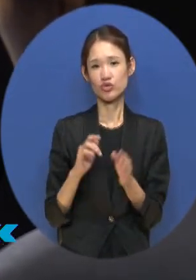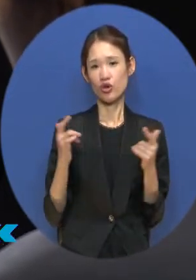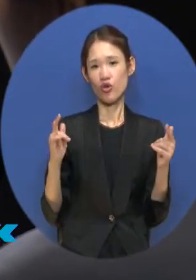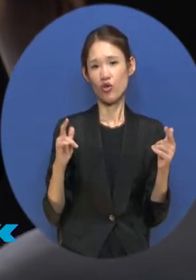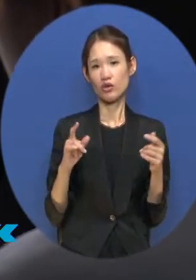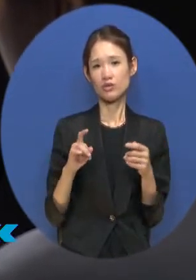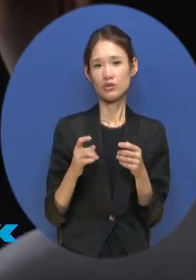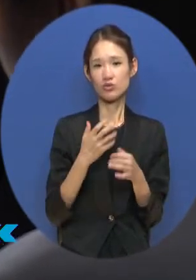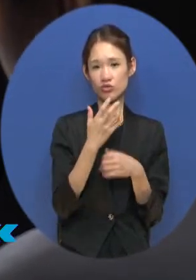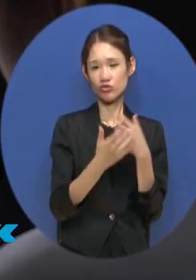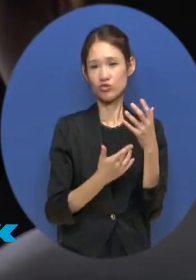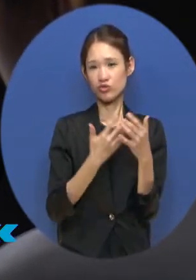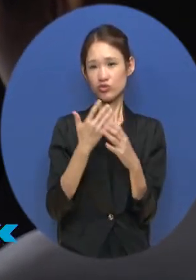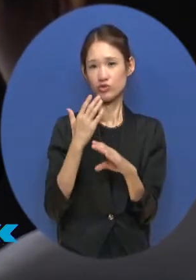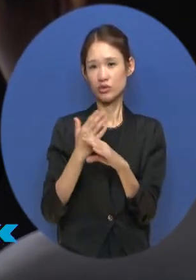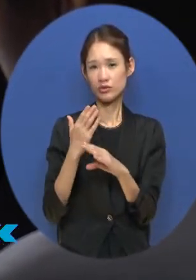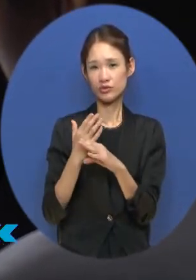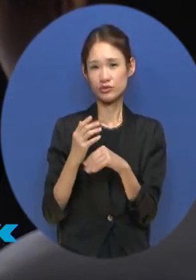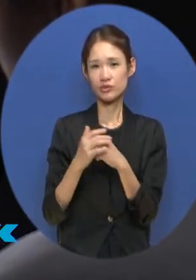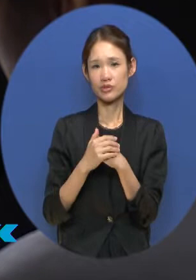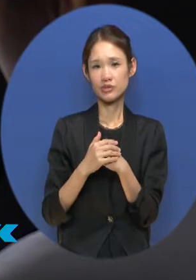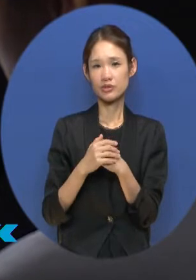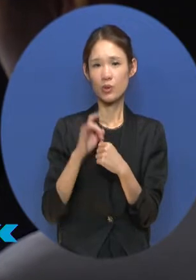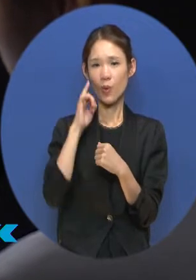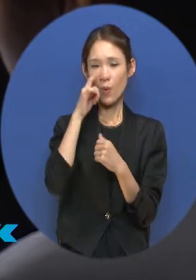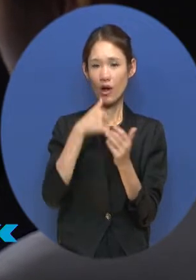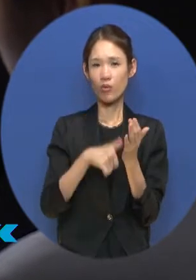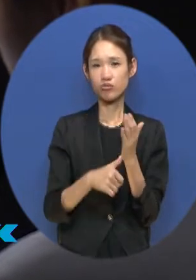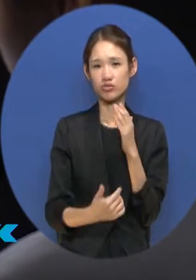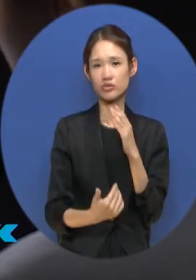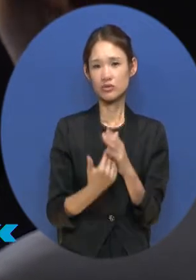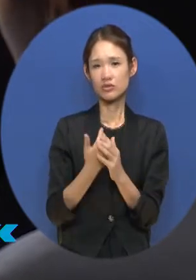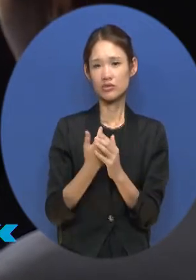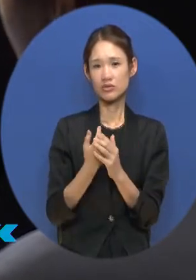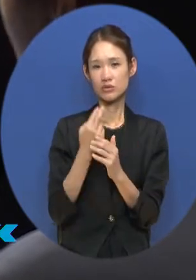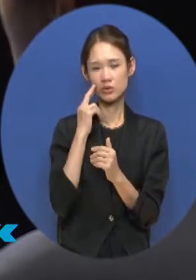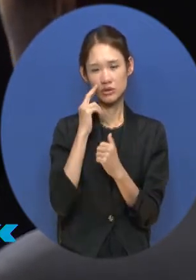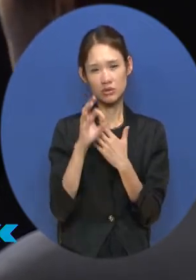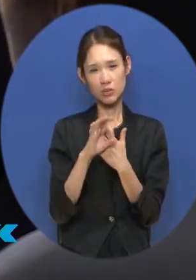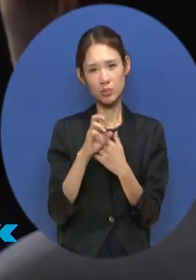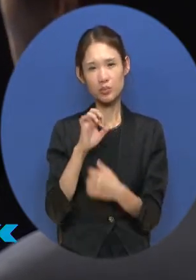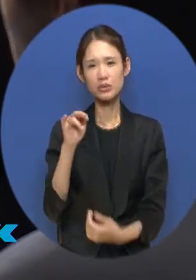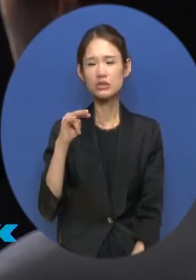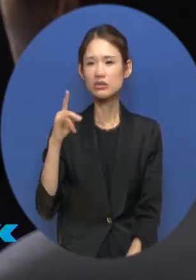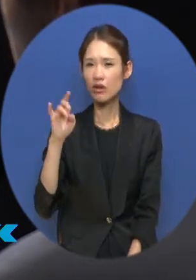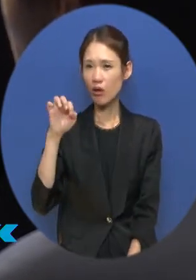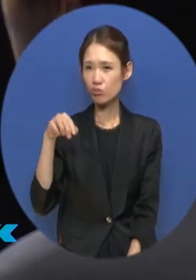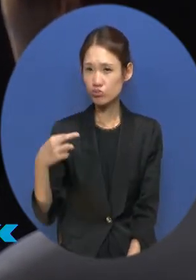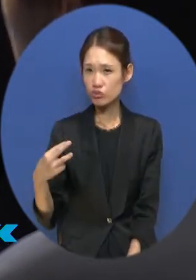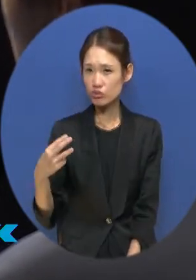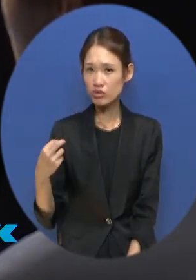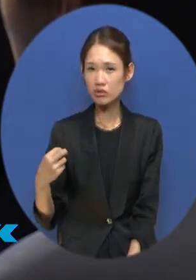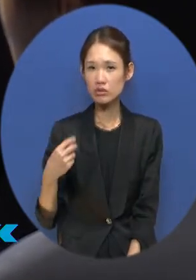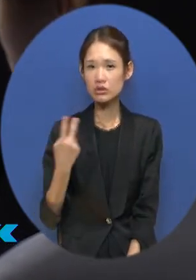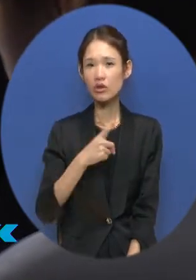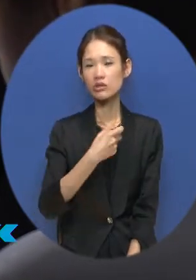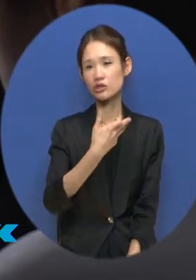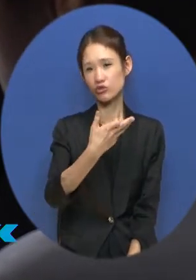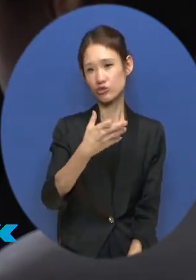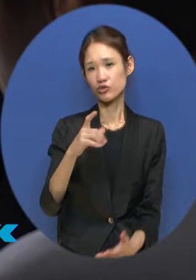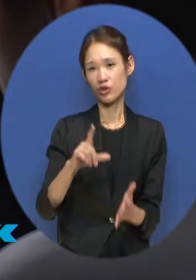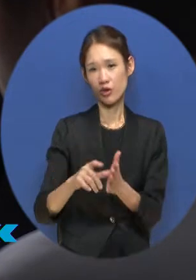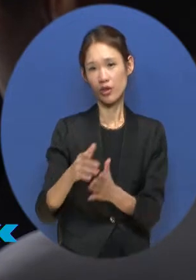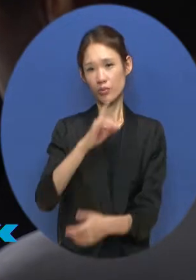연소 과정에서 많은 오염물질이 나오고 또 거기서 심지어는 미생물 같은 거. 그래서 2019년부터